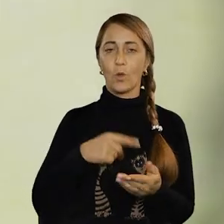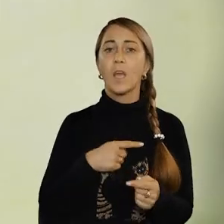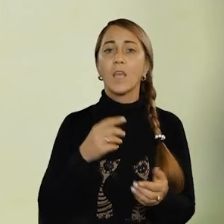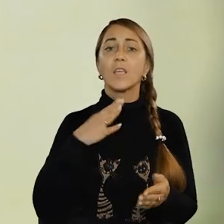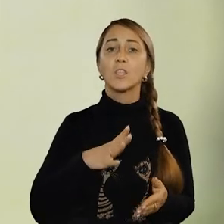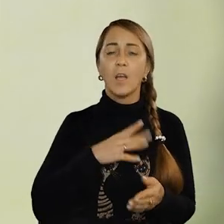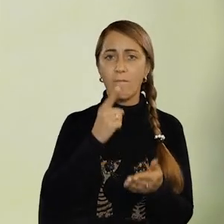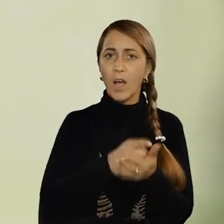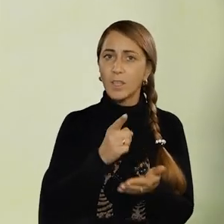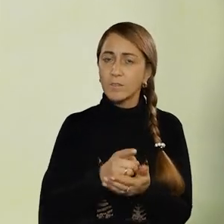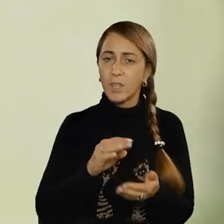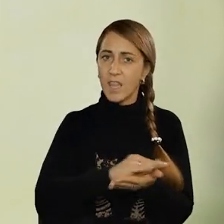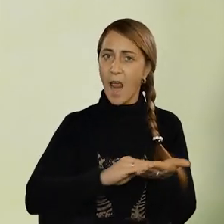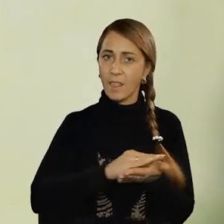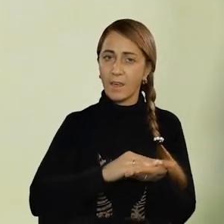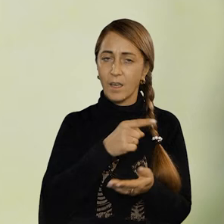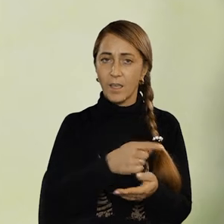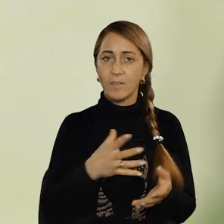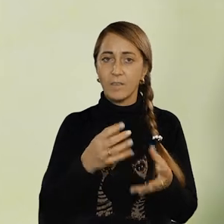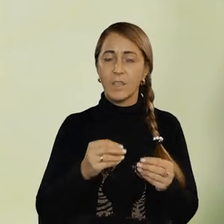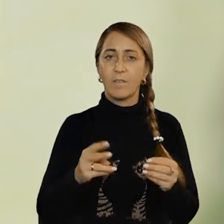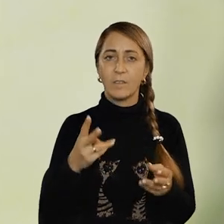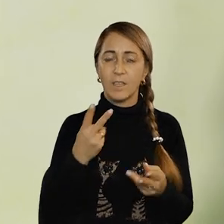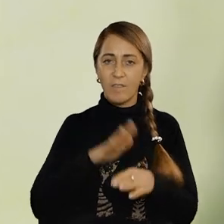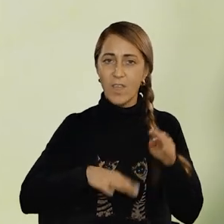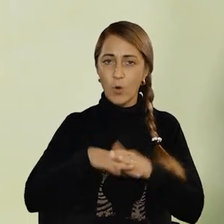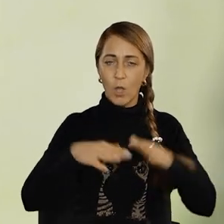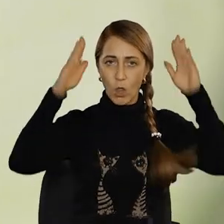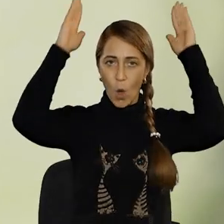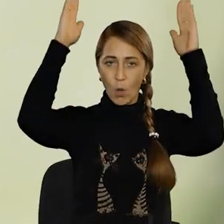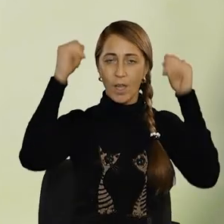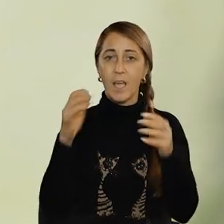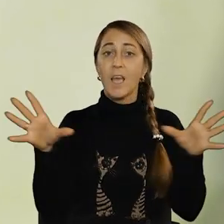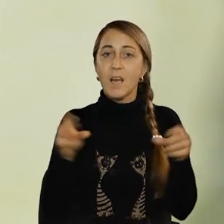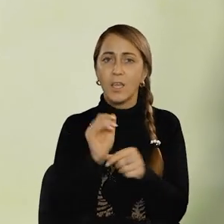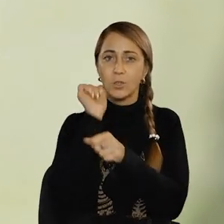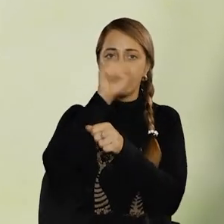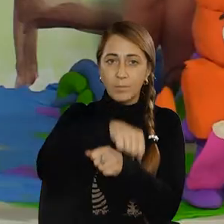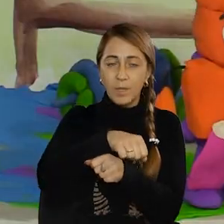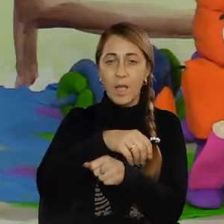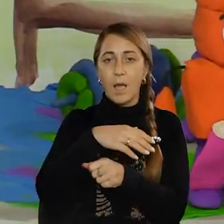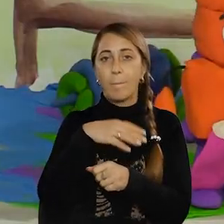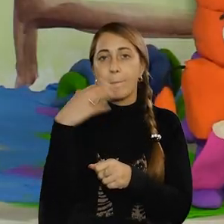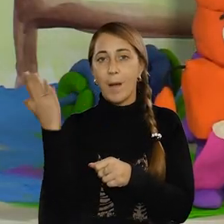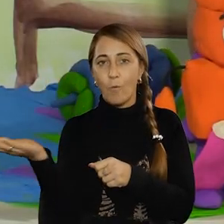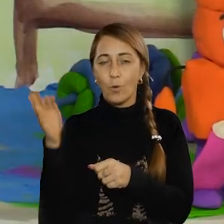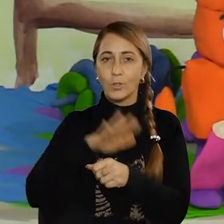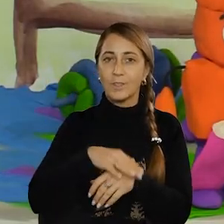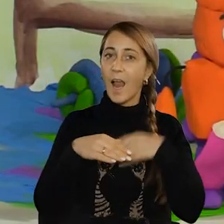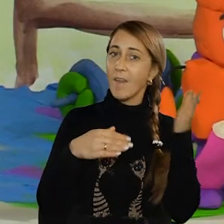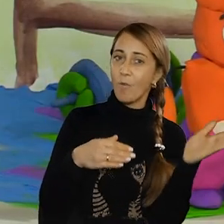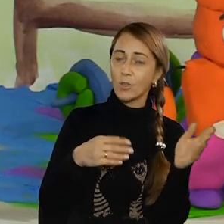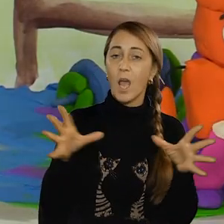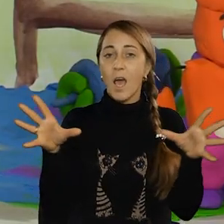вказівки тренера. Багет підняв обидві руки догори, і вони почали нахилятися разом праворуч та ліворуч. А